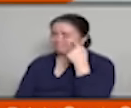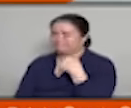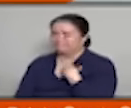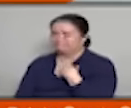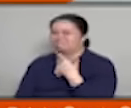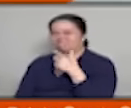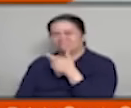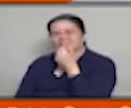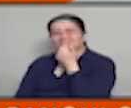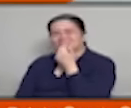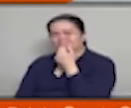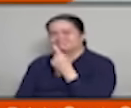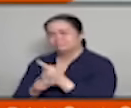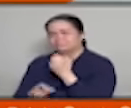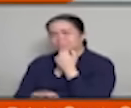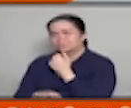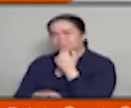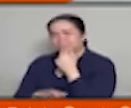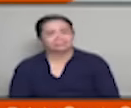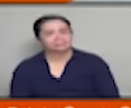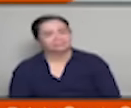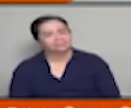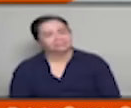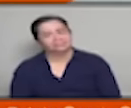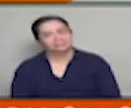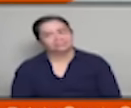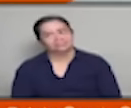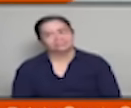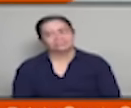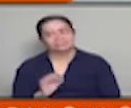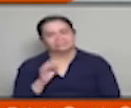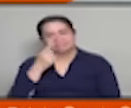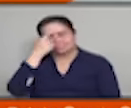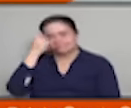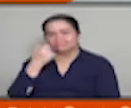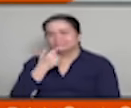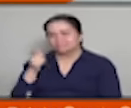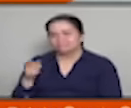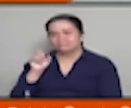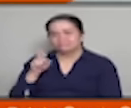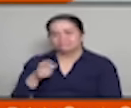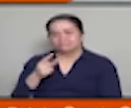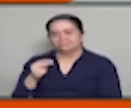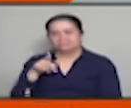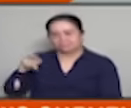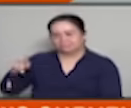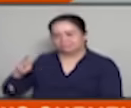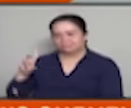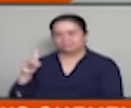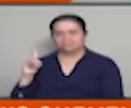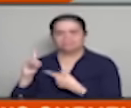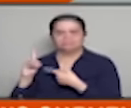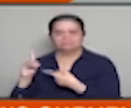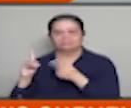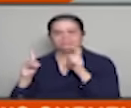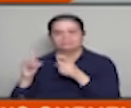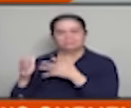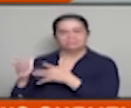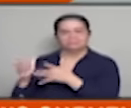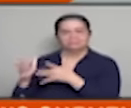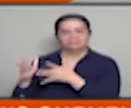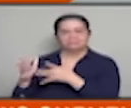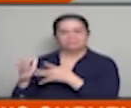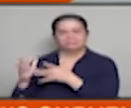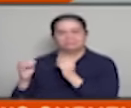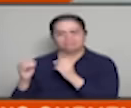po, talagang may kamalian po sa ginawa niya. Okay. Kasi so, yung sinasabi niyo nga, yung dahil nga po PWD, kaya yun ang mali